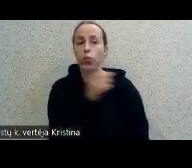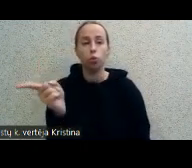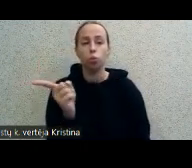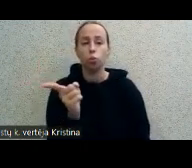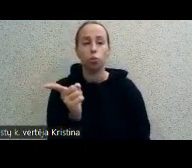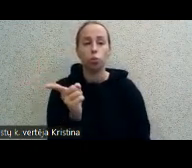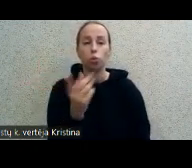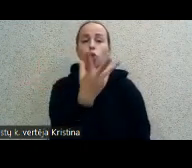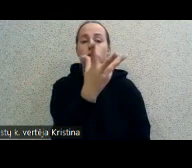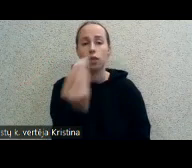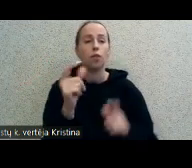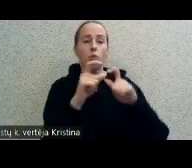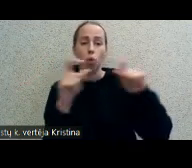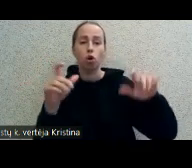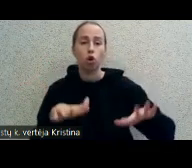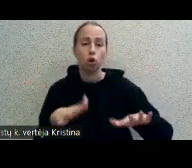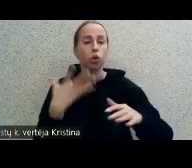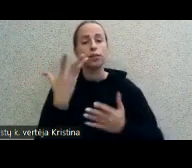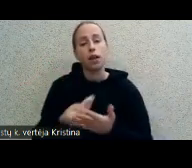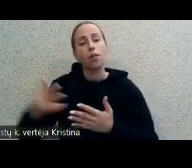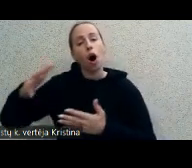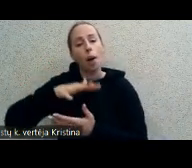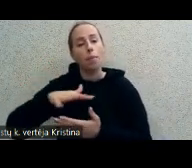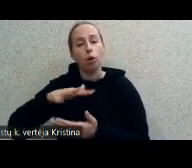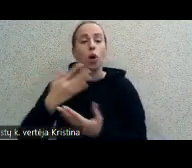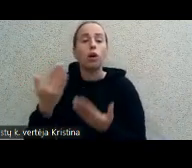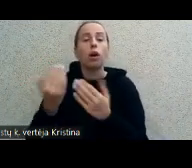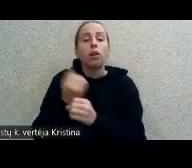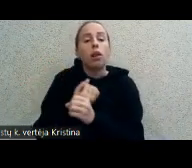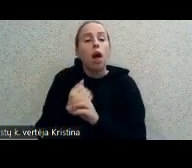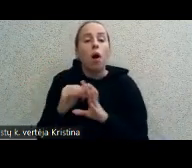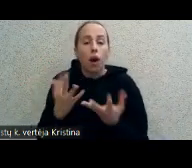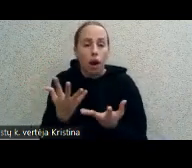jūsų aplinkose, jūsų darbuose, jūsų